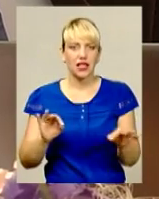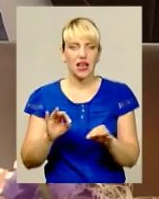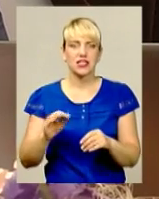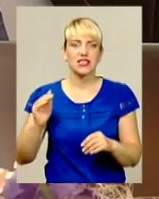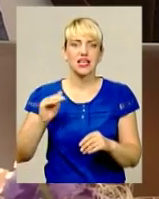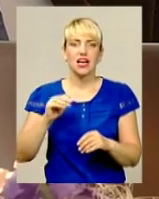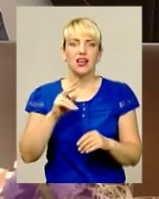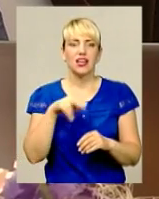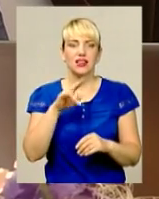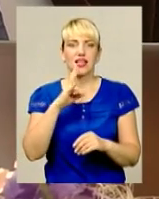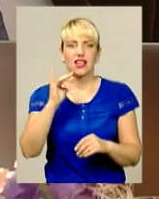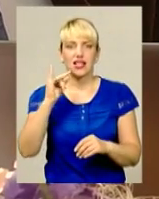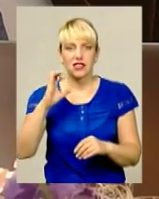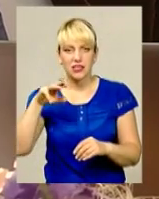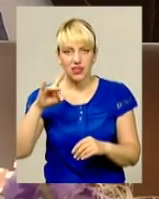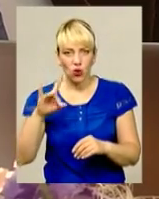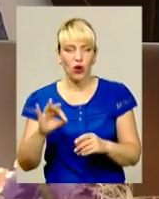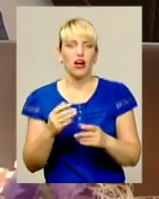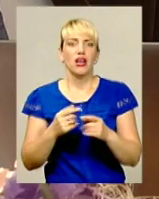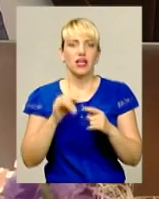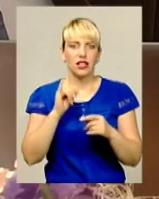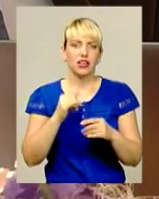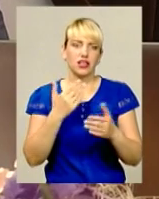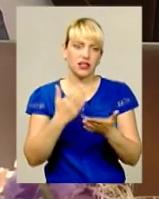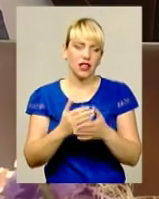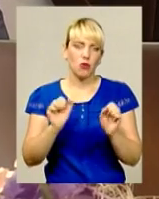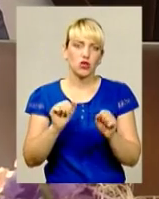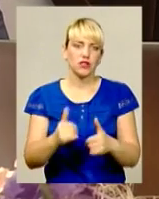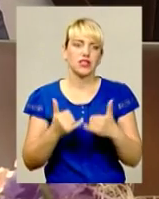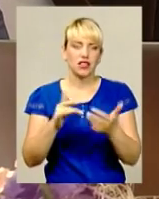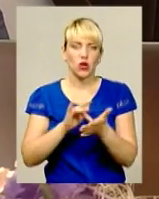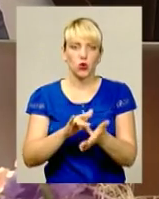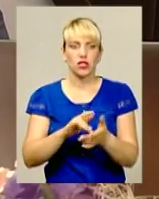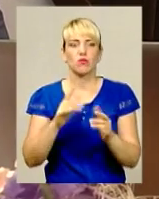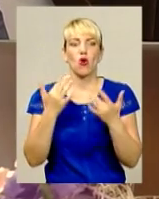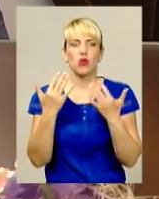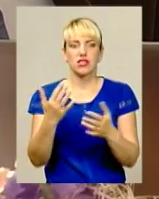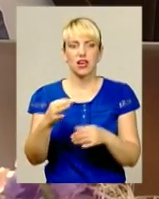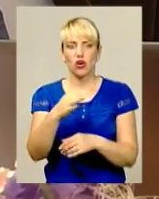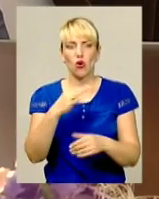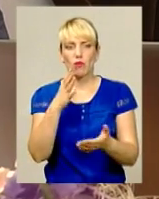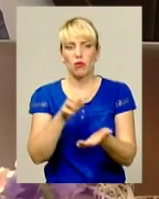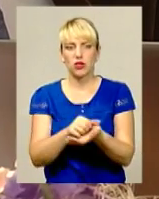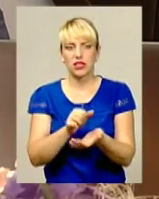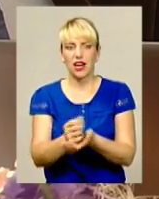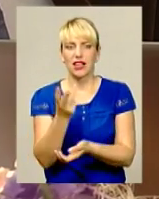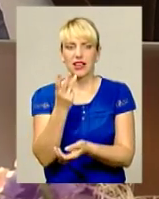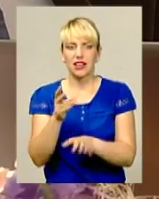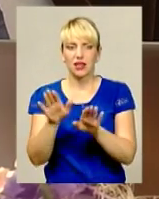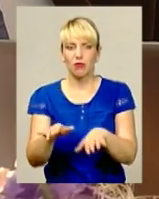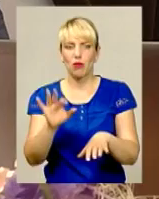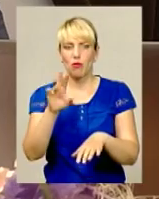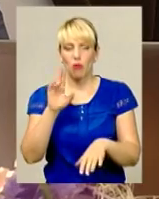І окрім цього, ще достатньо великі можливості для історичного туризму, оскільки область посідає третє місце по наявності